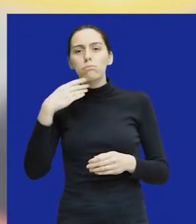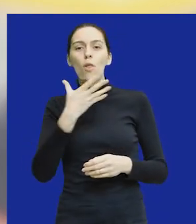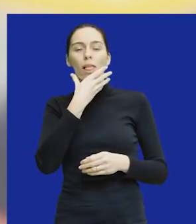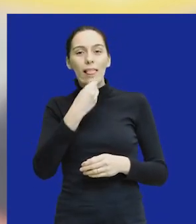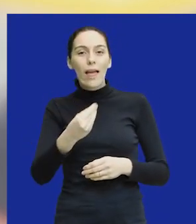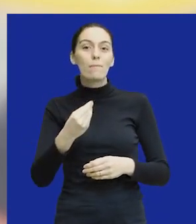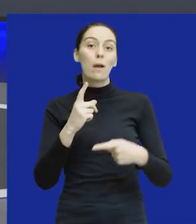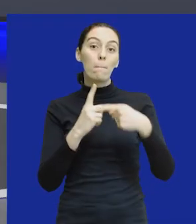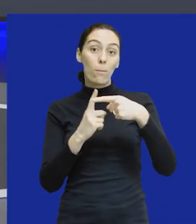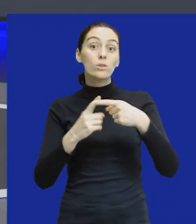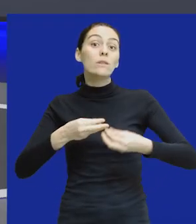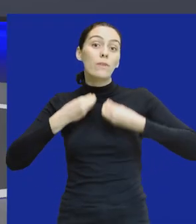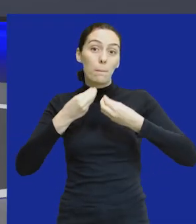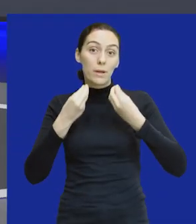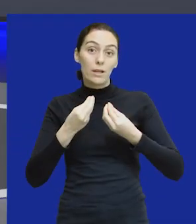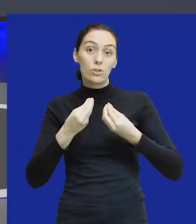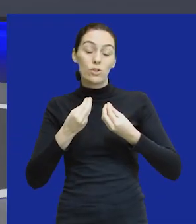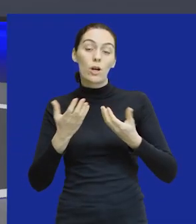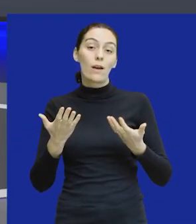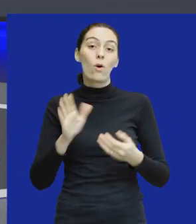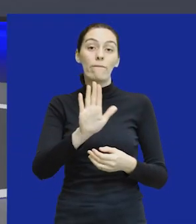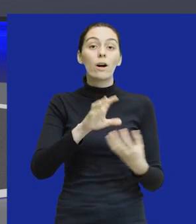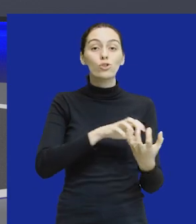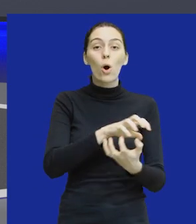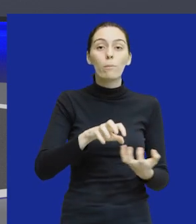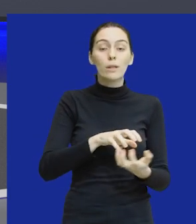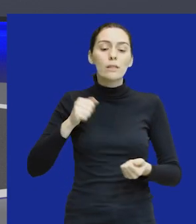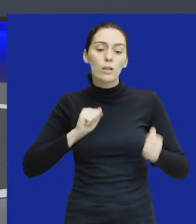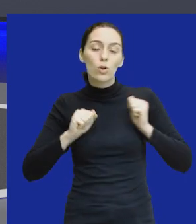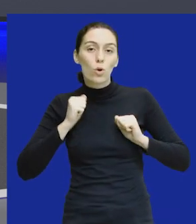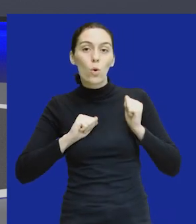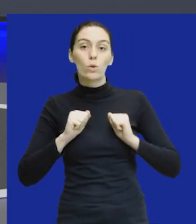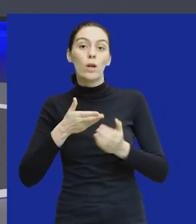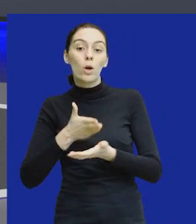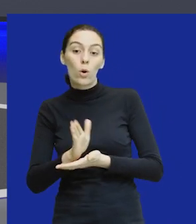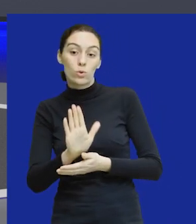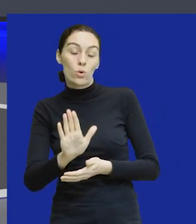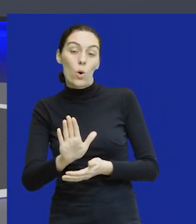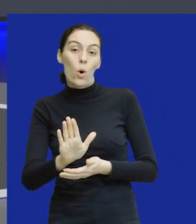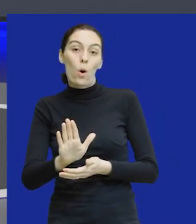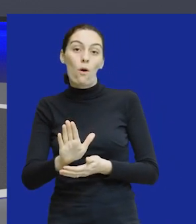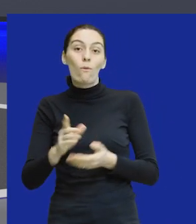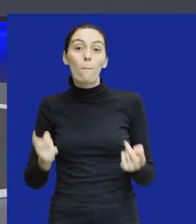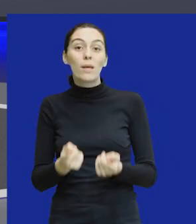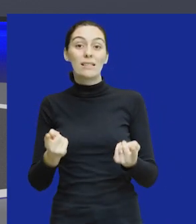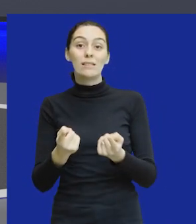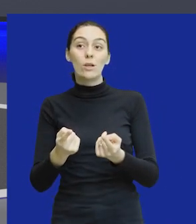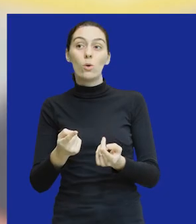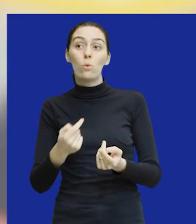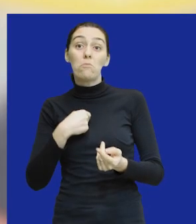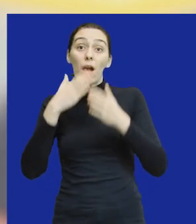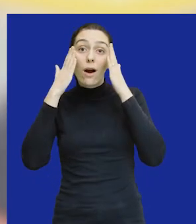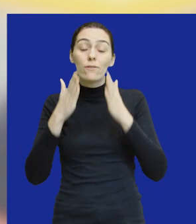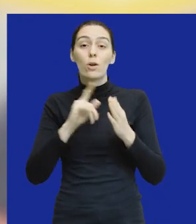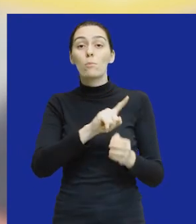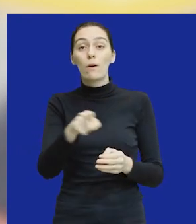pozitivnih priča. Vaša obitelj evo, dala se evo, kroz tu evo, životnu misiju. Vjerujem da pomažete